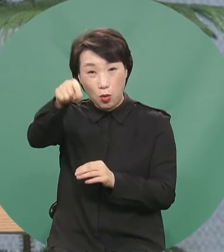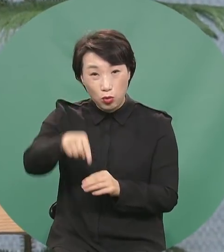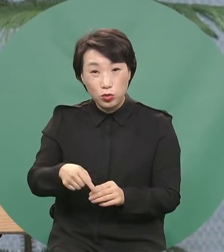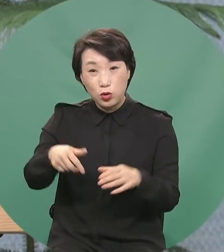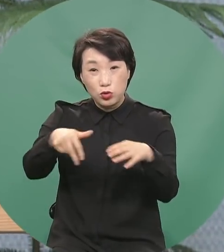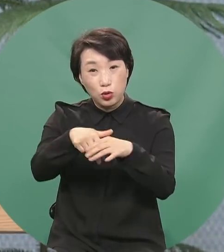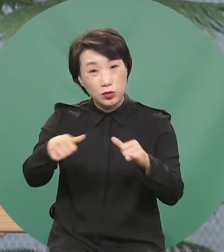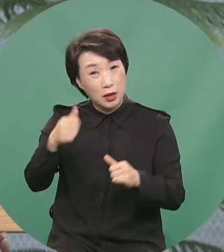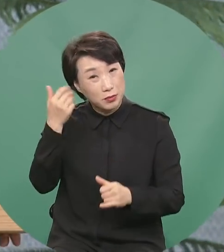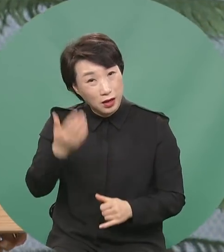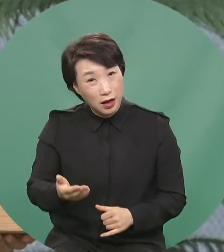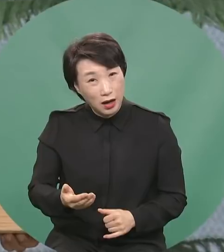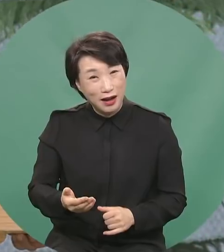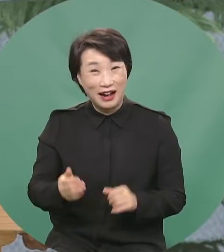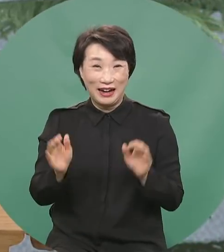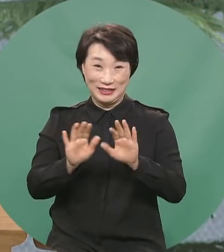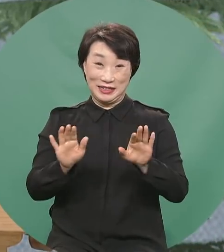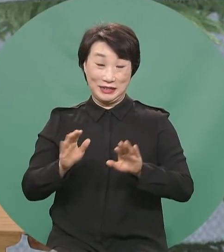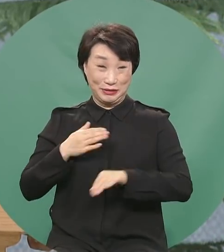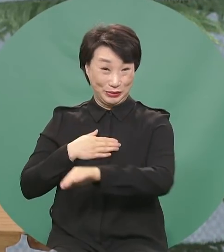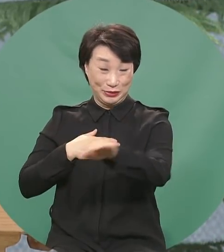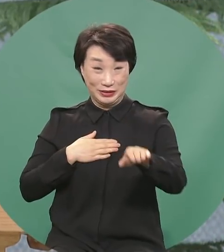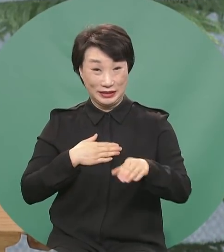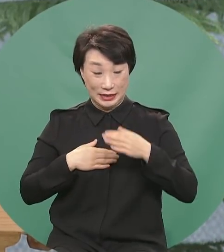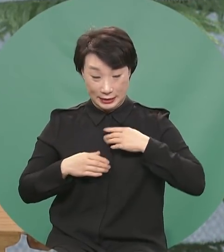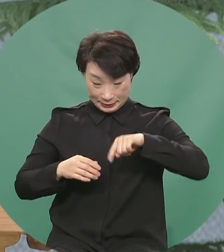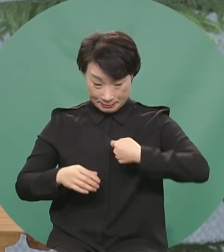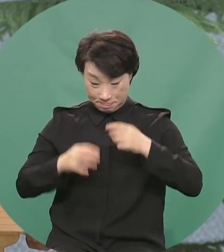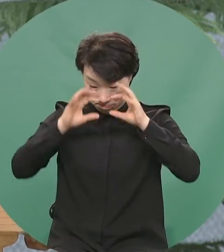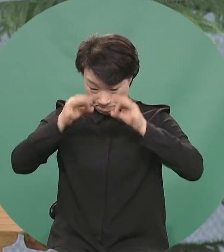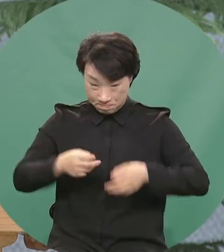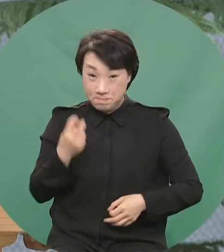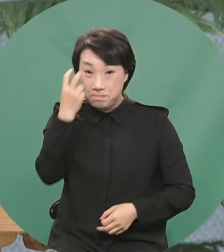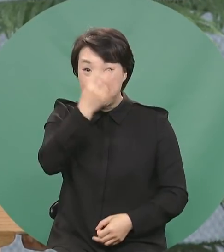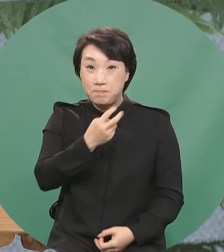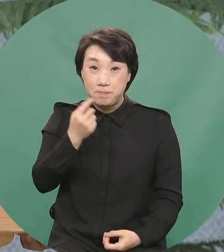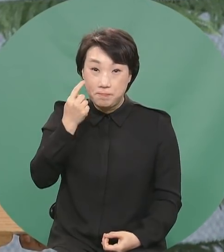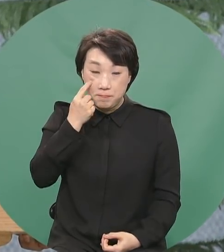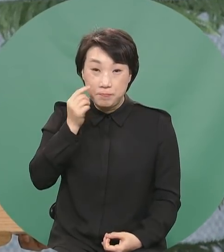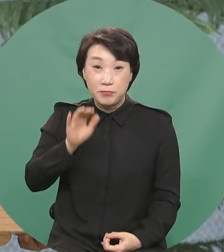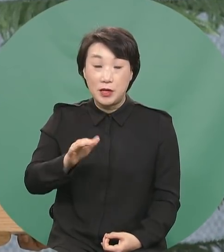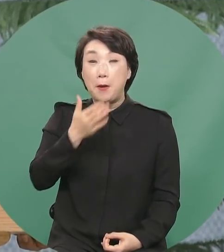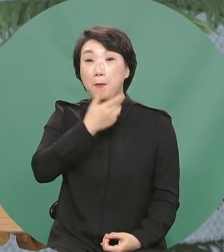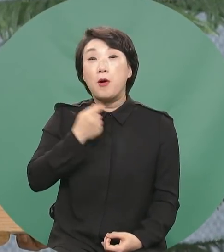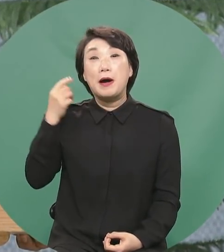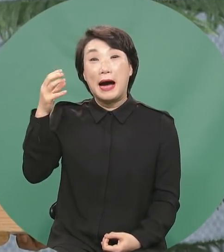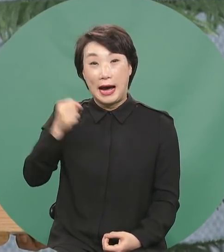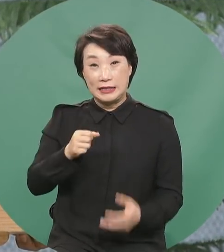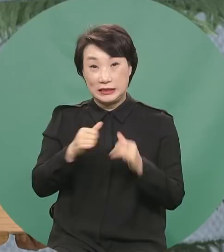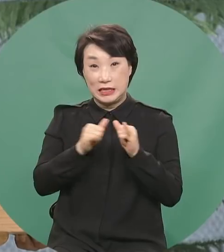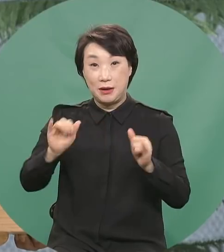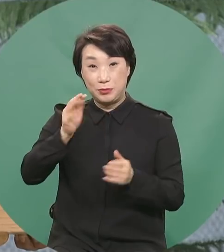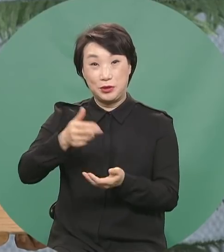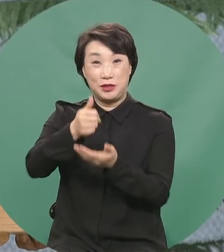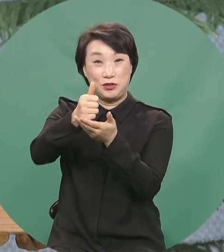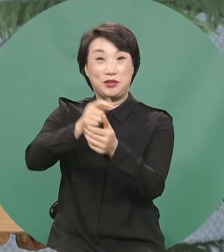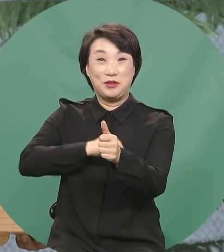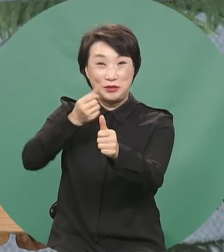불과하냐. 우리는 나 자신을 잘 판단하면서 복음을 가진 자가 되기를